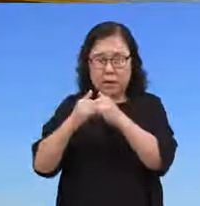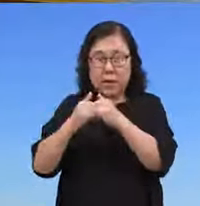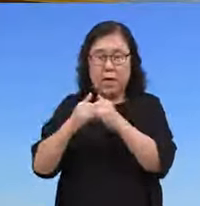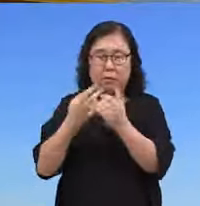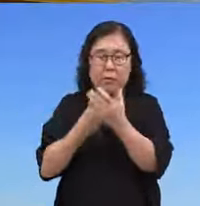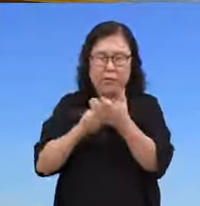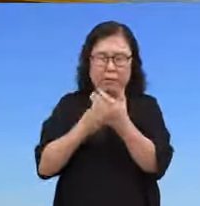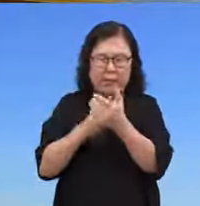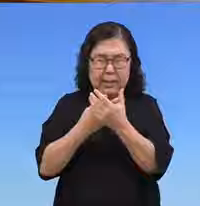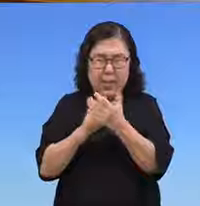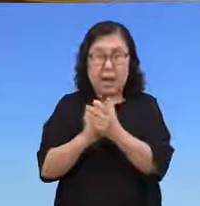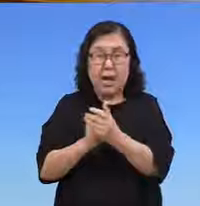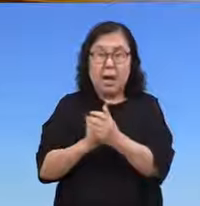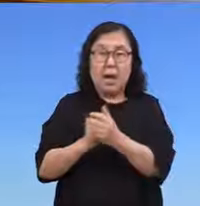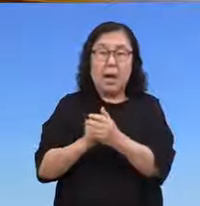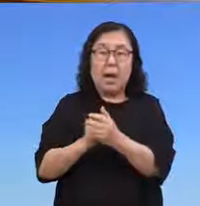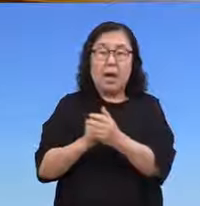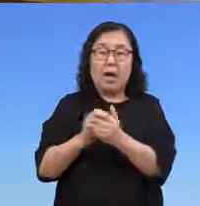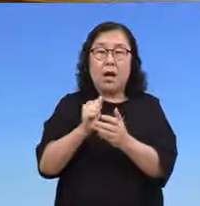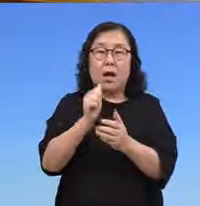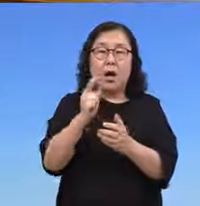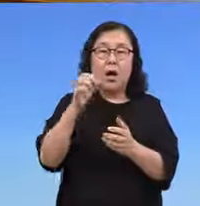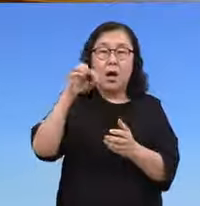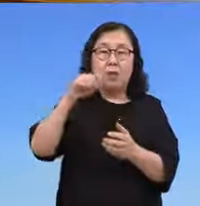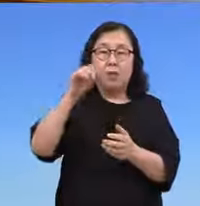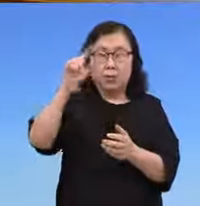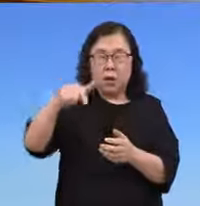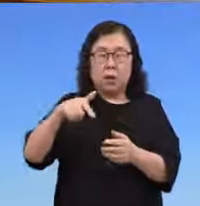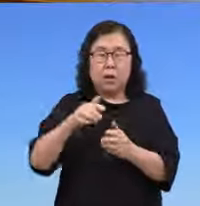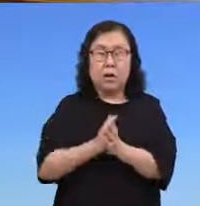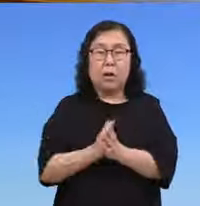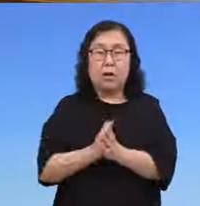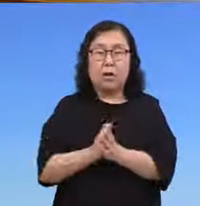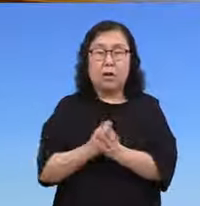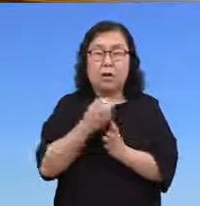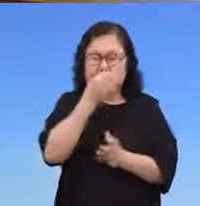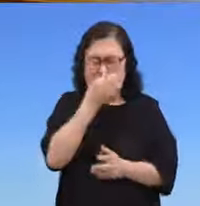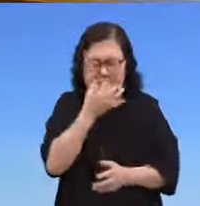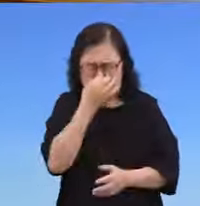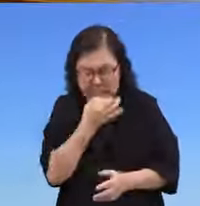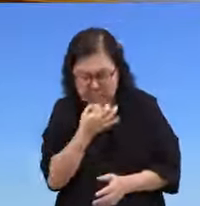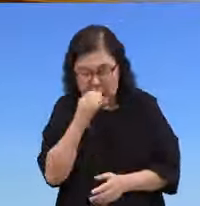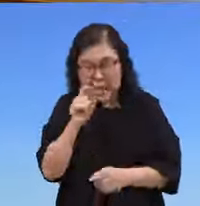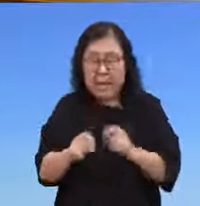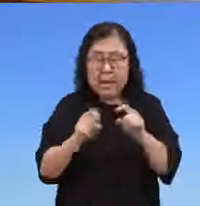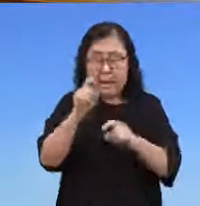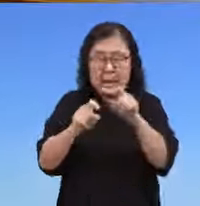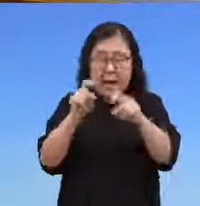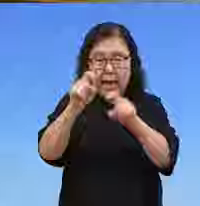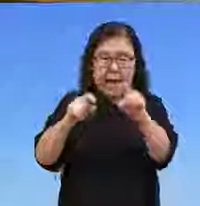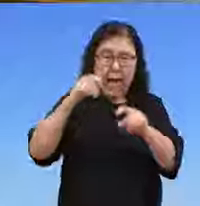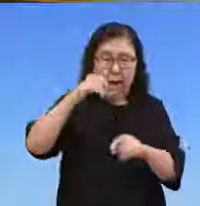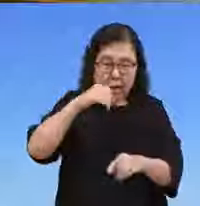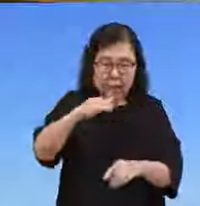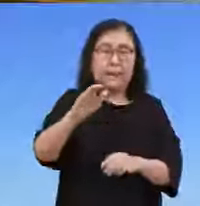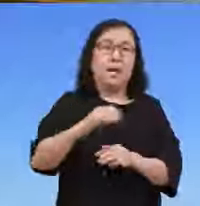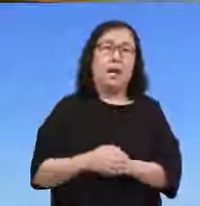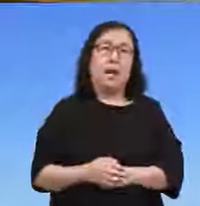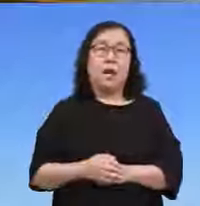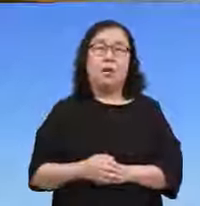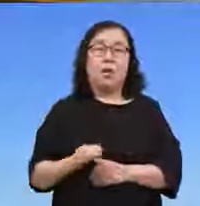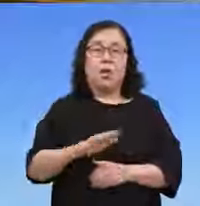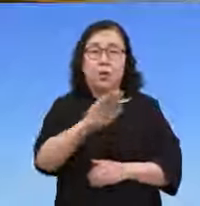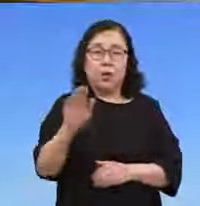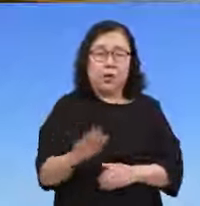투쟁하다, 몸부림치다, 허우적거리다, 버둥거리다, 힘겹게 나아가다. 이게 꼭 그 점층적으로 우리